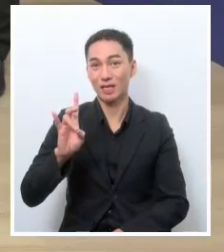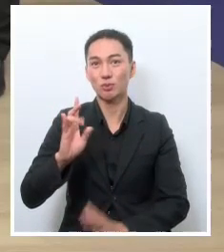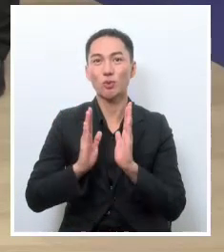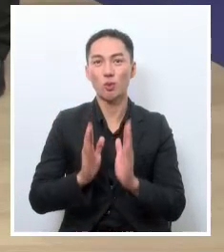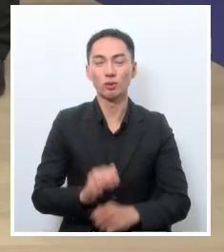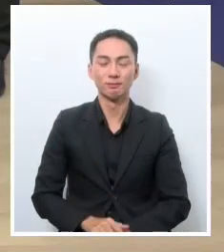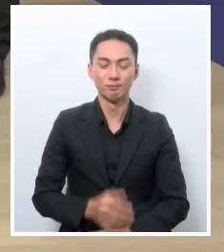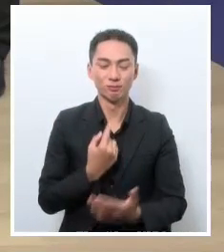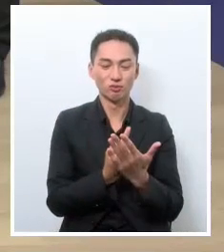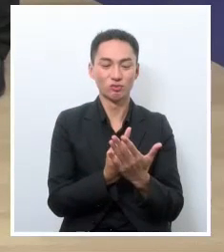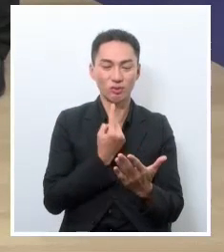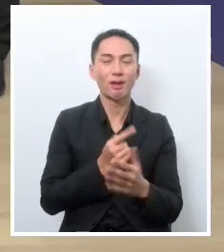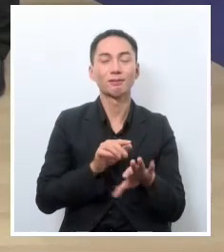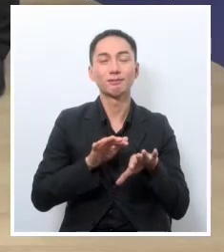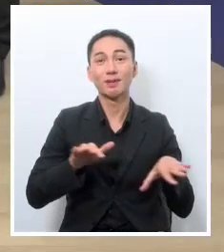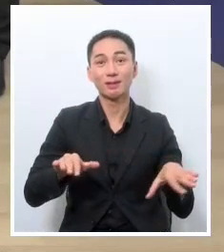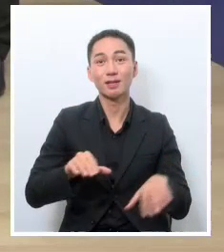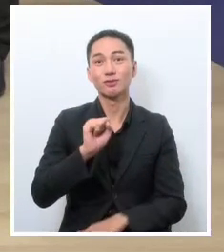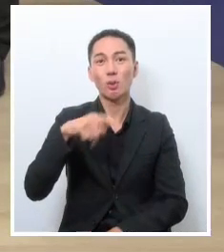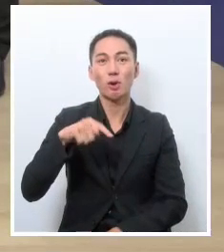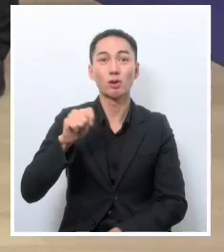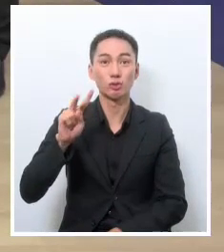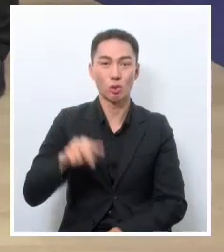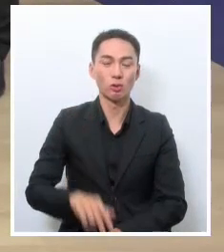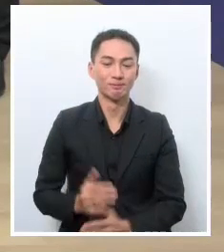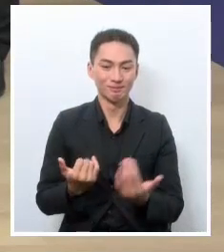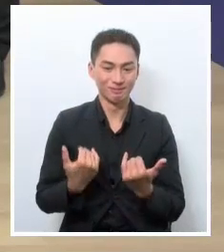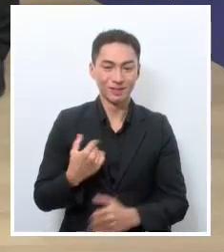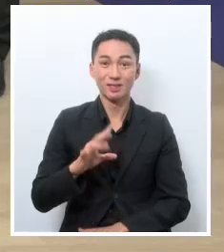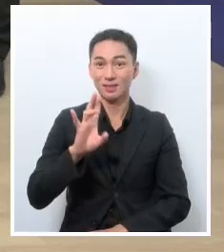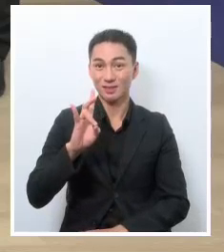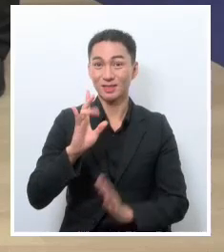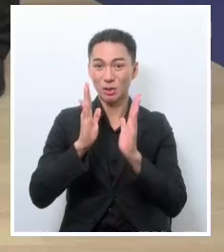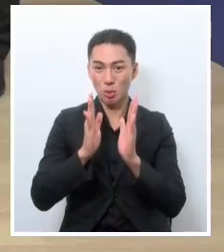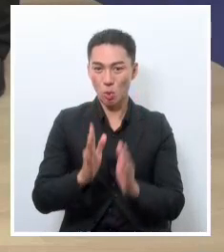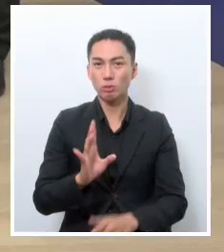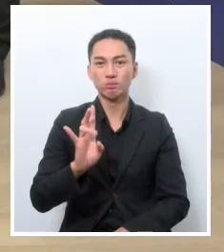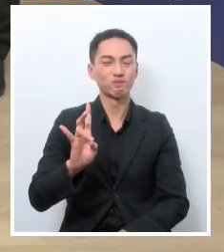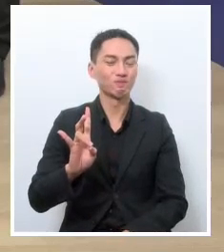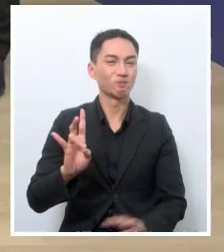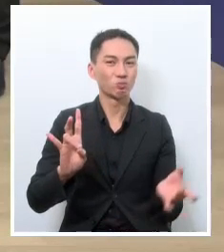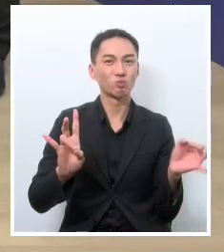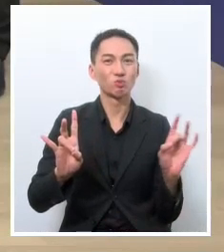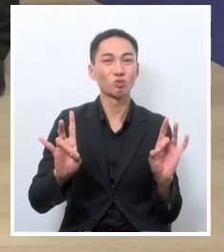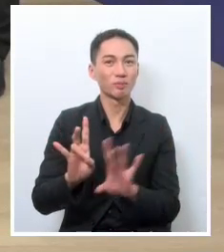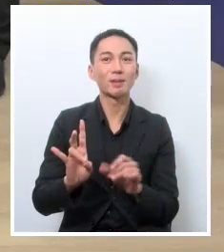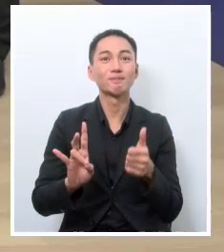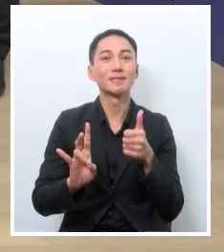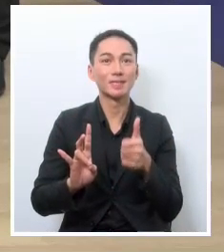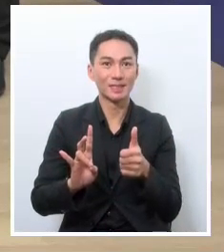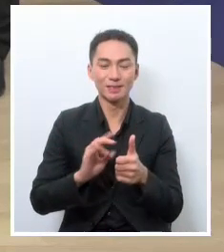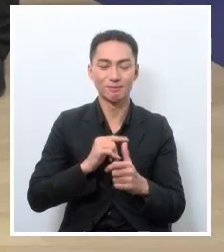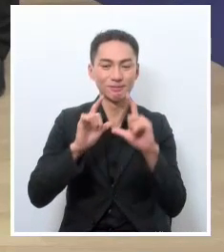เรียนสปฐทั้งหมดนะครับถึงแม้ว่าจะมีเพียงแค่ 7คนแต่เป็นเพียง 7คนที่มีคุณภาพแล้วสร้างชื่อเสียงให้กับ